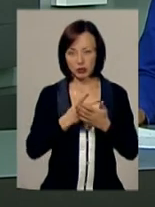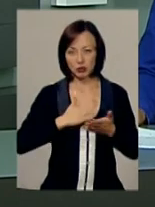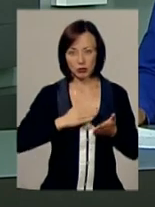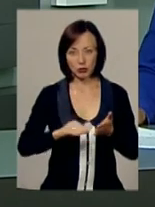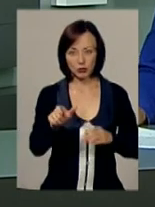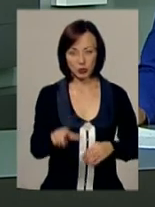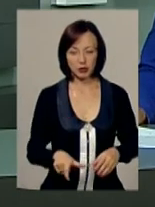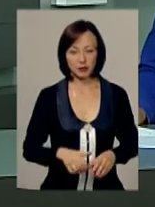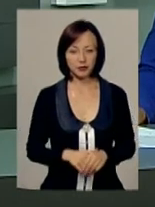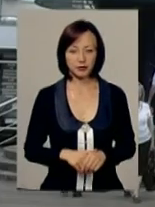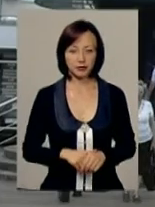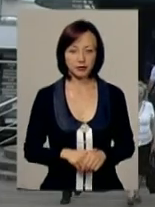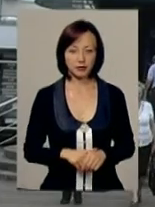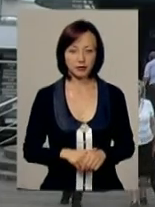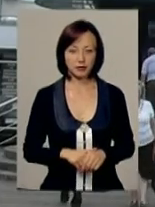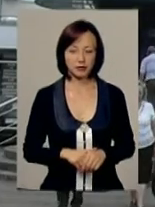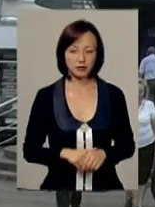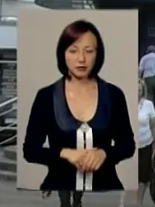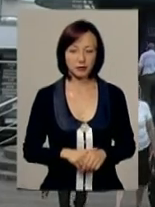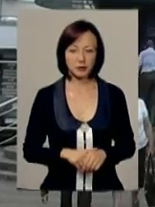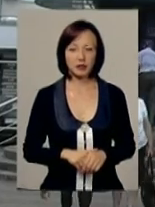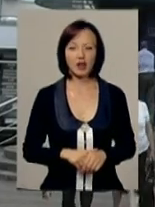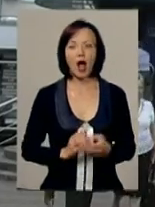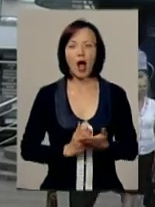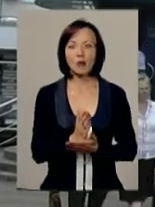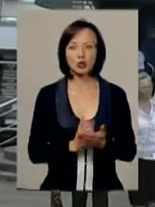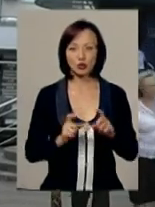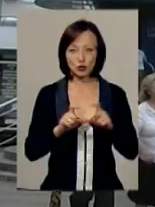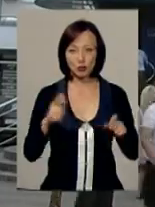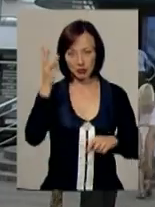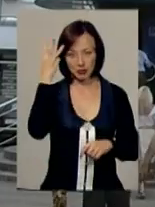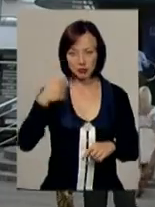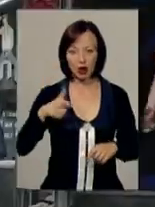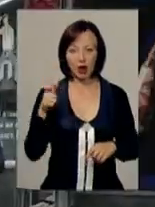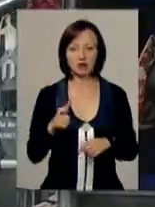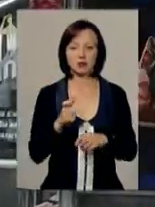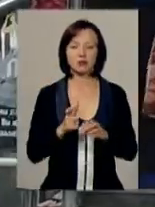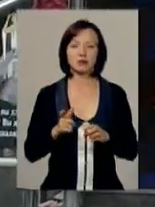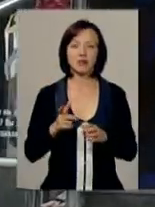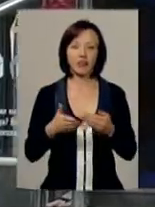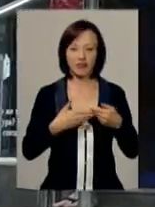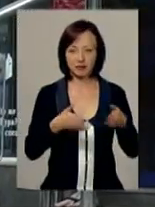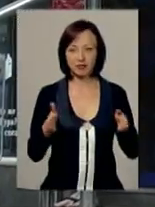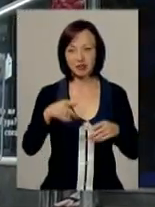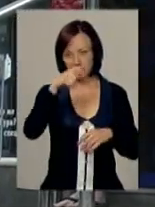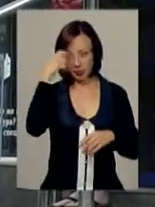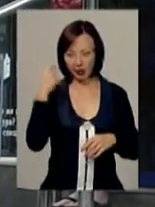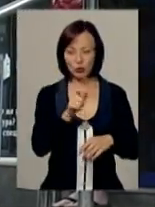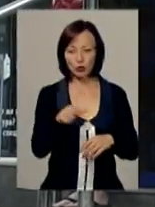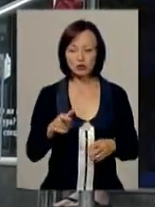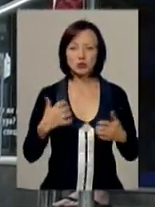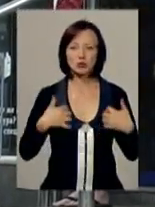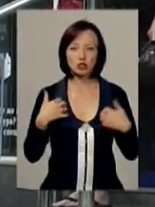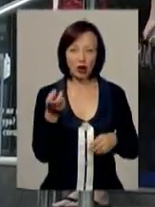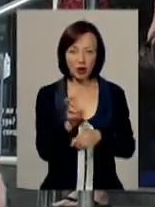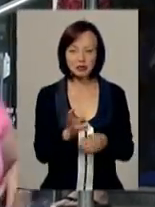наші кореспонденти. В абонентській службі «Хмельницькгазу» не зачиняються двері. Попри спеку, жителі краю поспішають